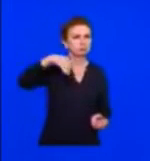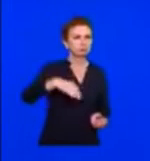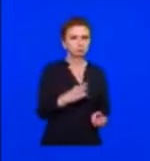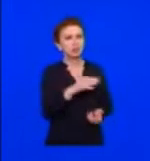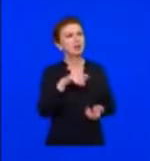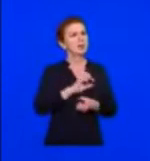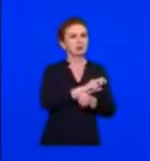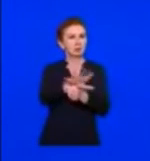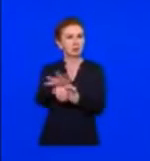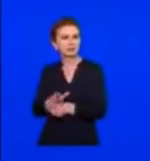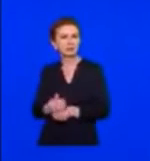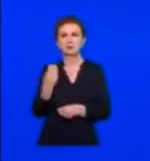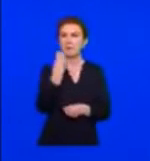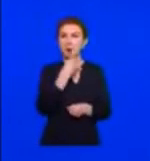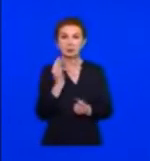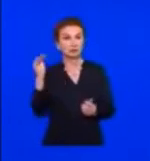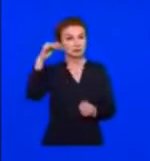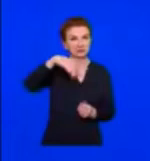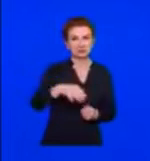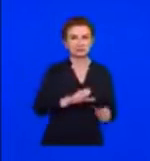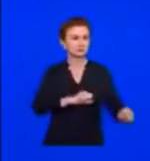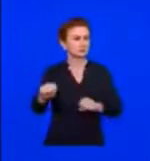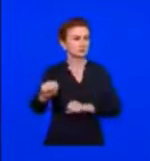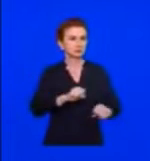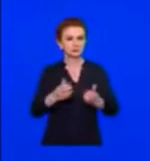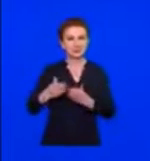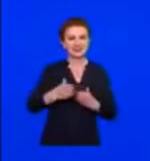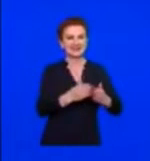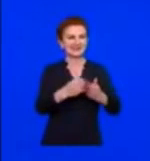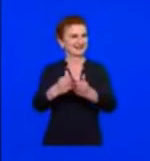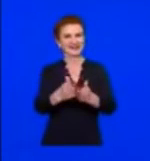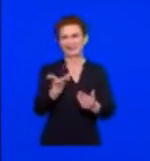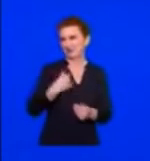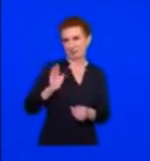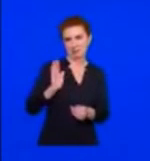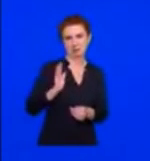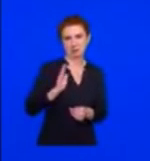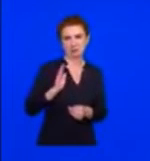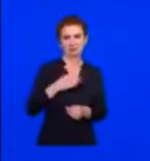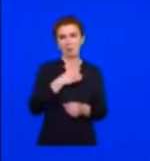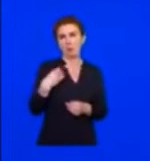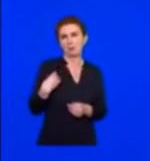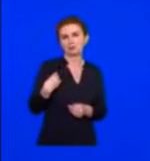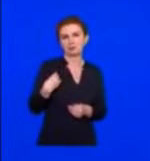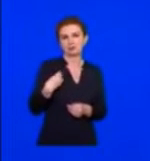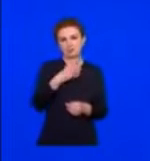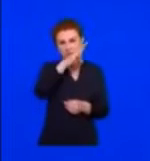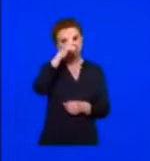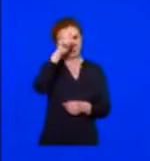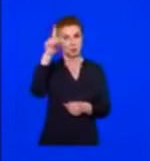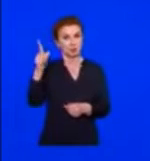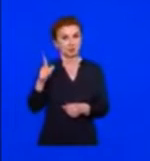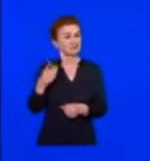ocean targa naszym polskim statkiem, naszą polskim społeczeństwem bardzo, bardzo mocno.